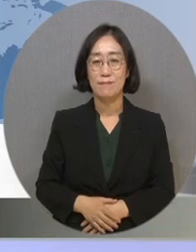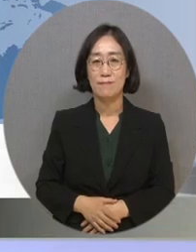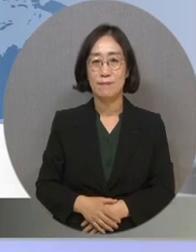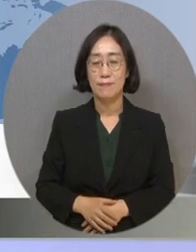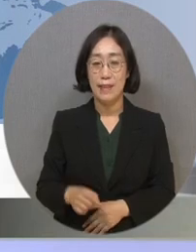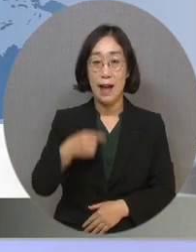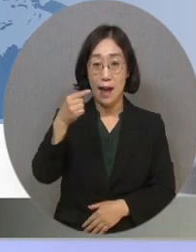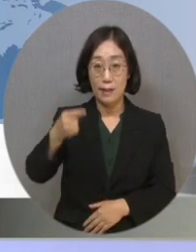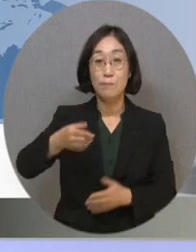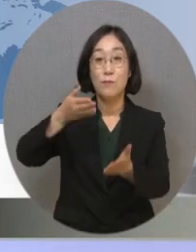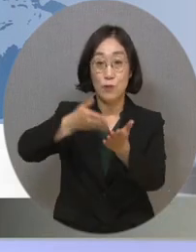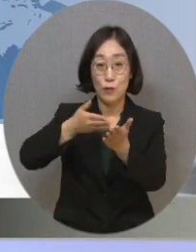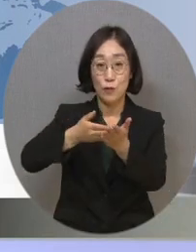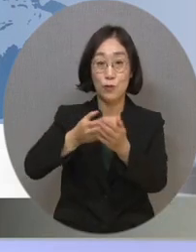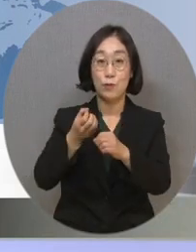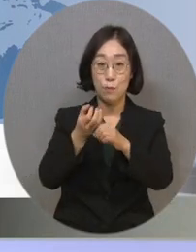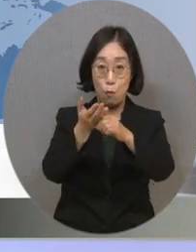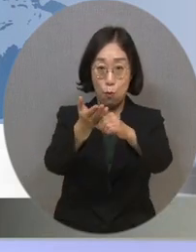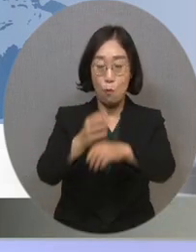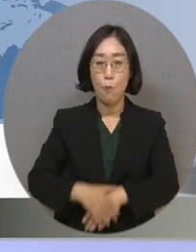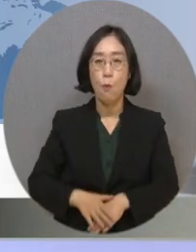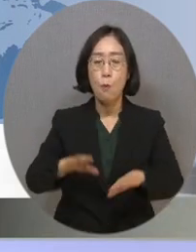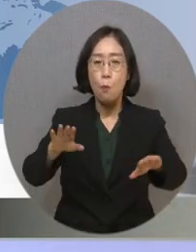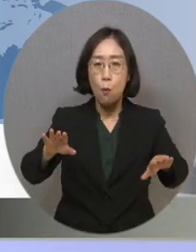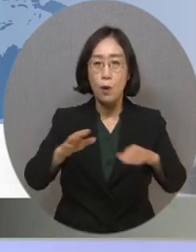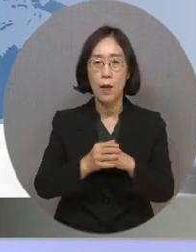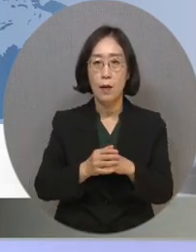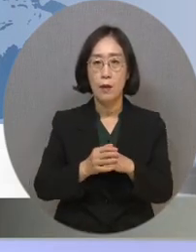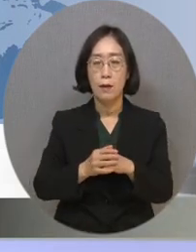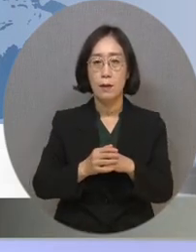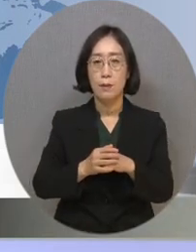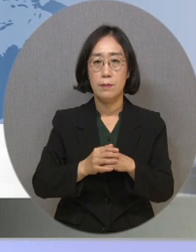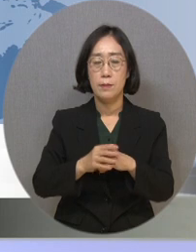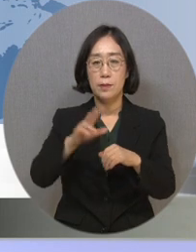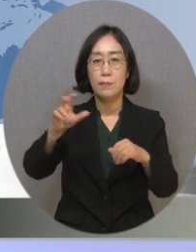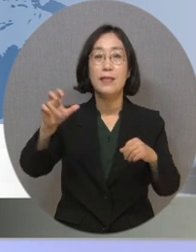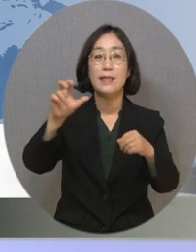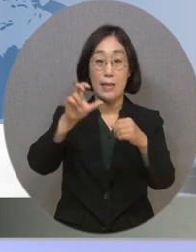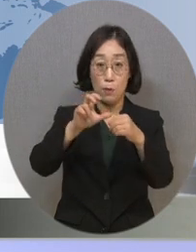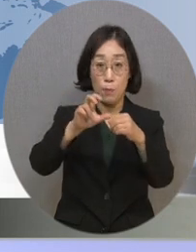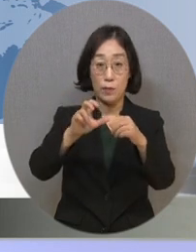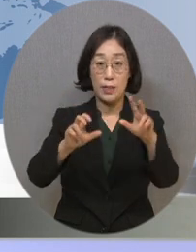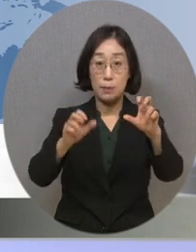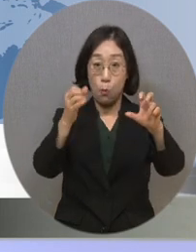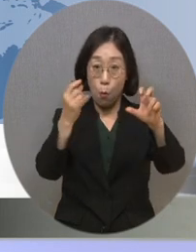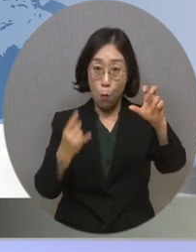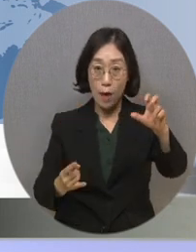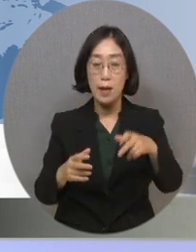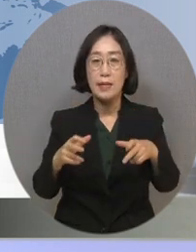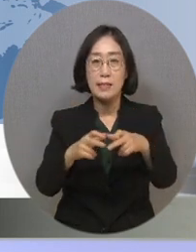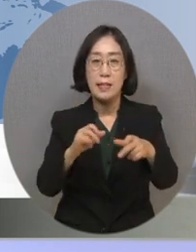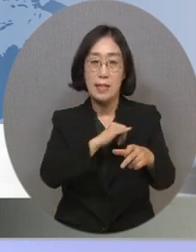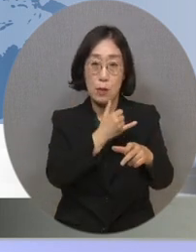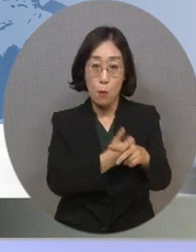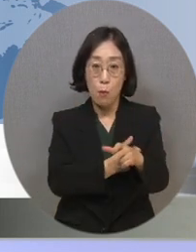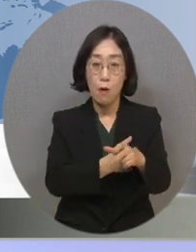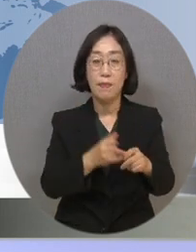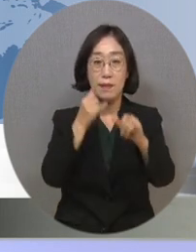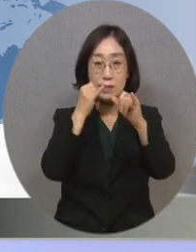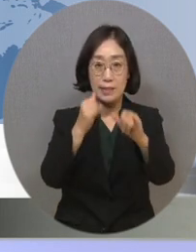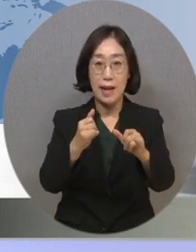이어서 다음 뉴스 전해드립니다. 올해로 25번째를 맞이하는 한국장애인 인권상 시상식이